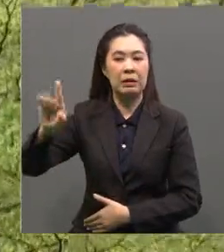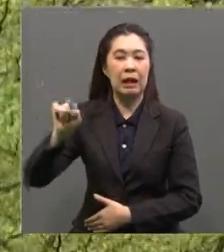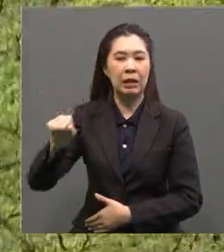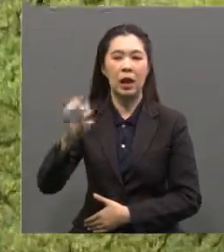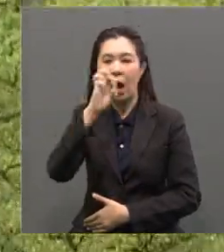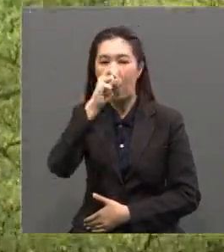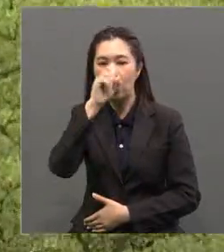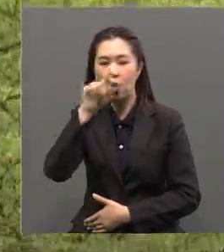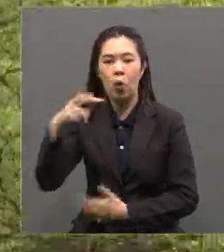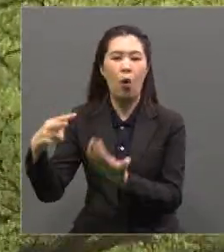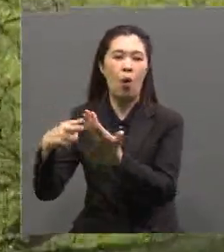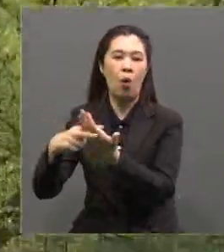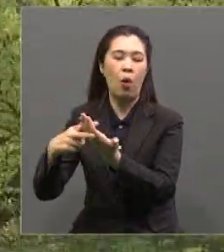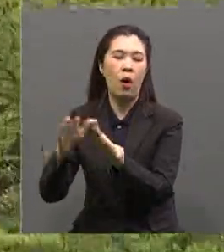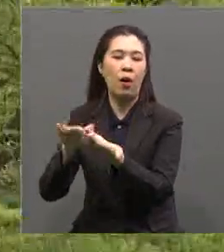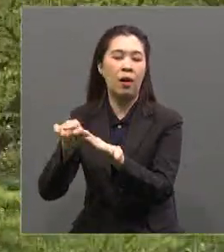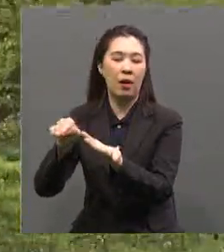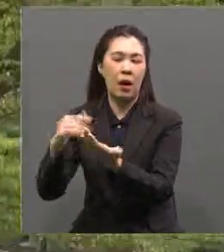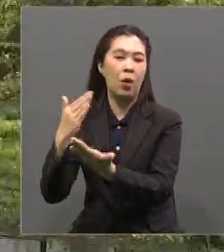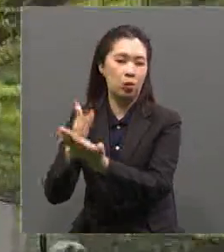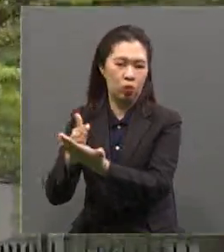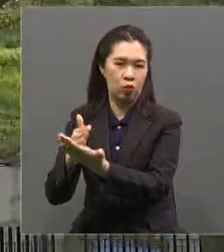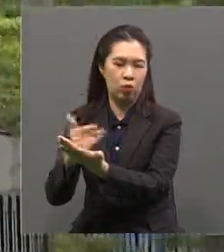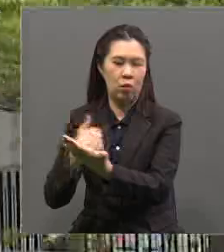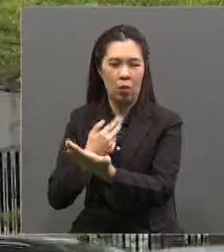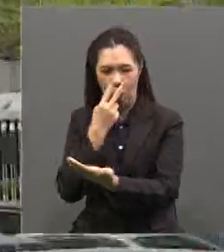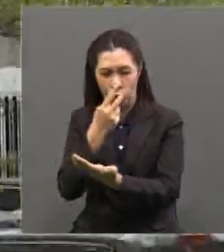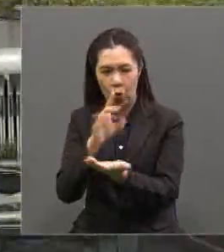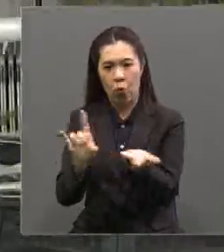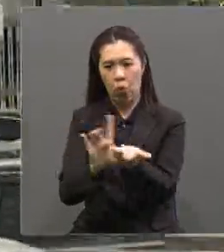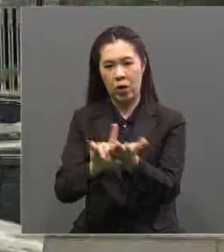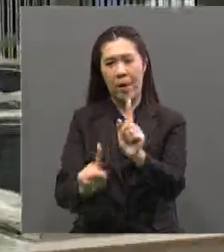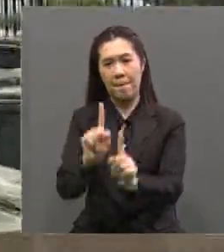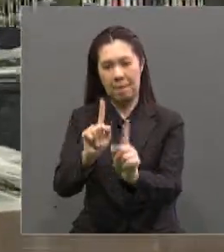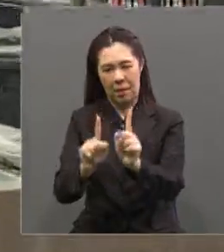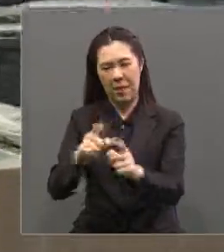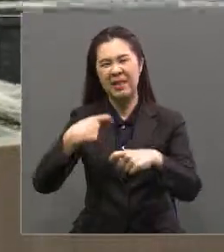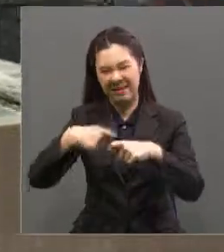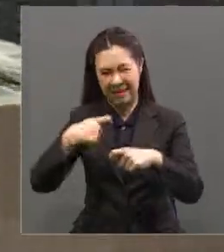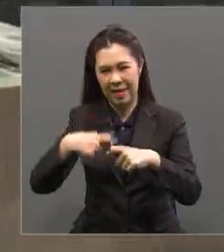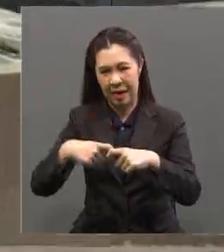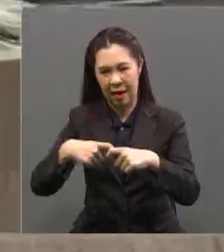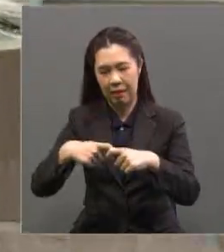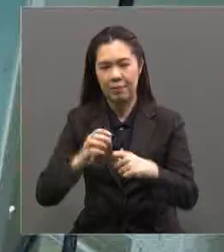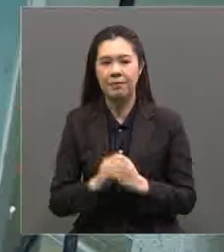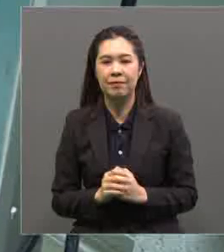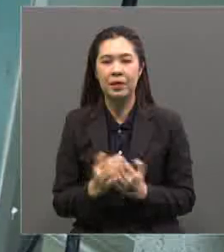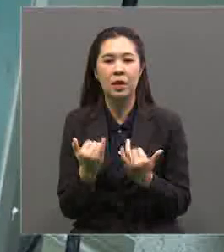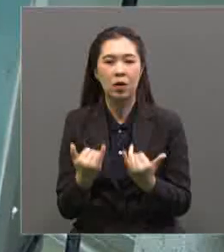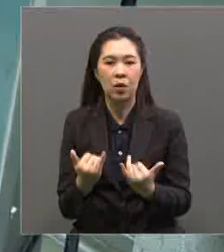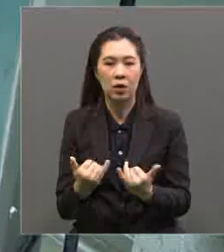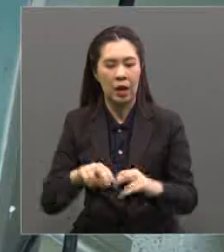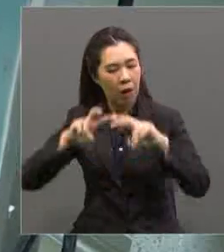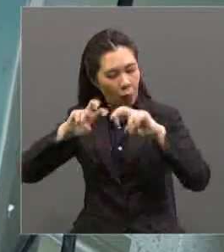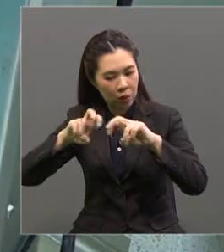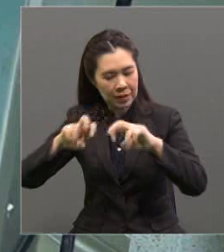ยุติการทดลองใช้กับโรคโควิด 19เนื่องจากยากแก่การประเมินประสิทธิภาพในการใช้กับไวรัสสายพันธุ์โอเมกอนในขณะที่